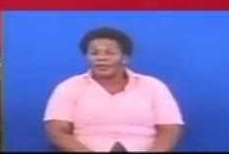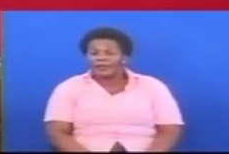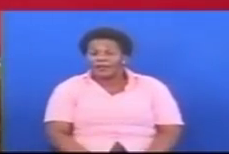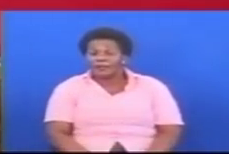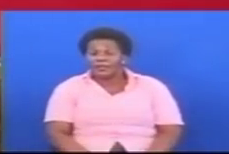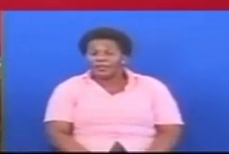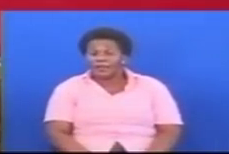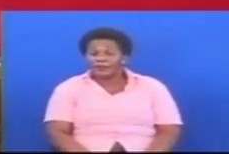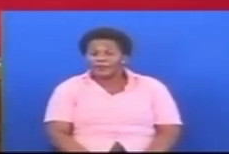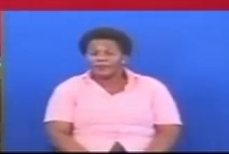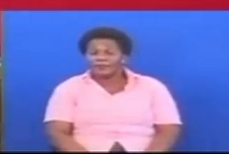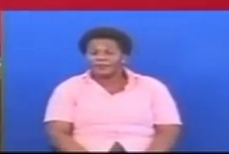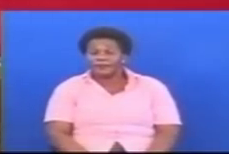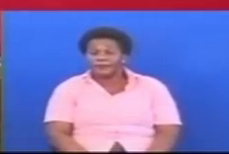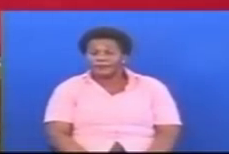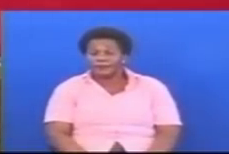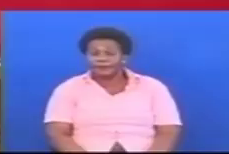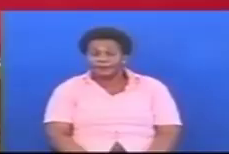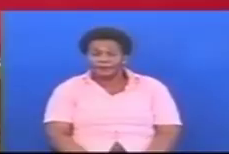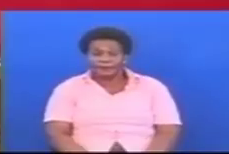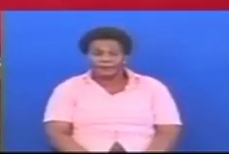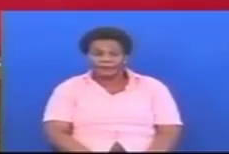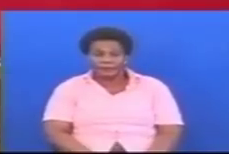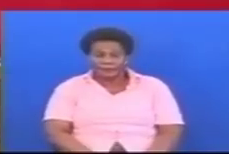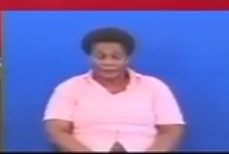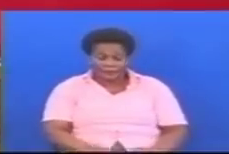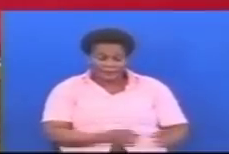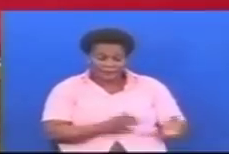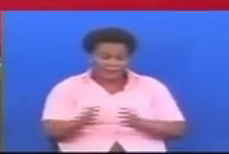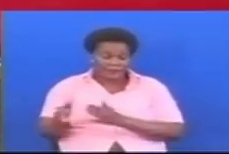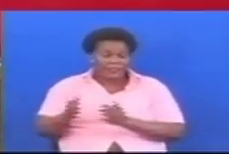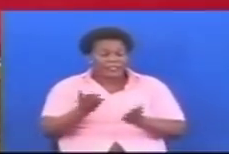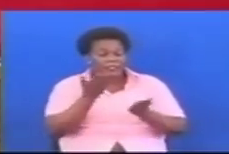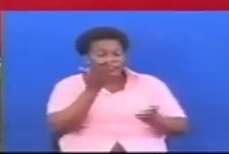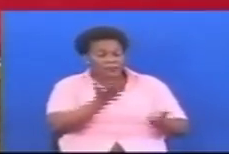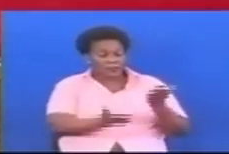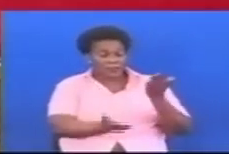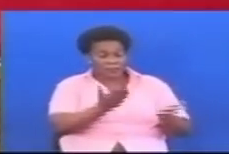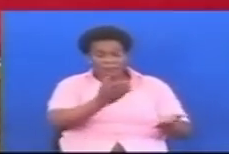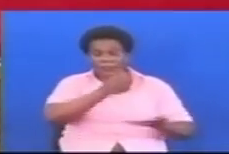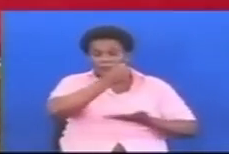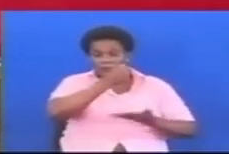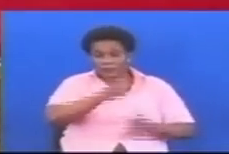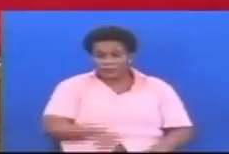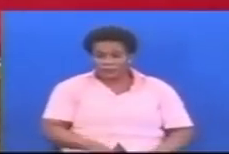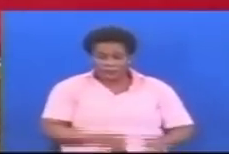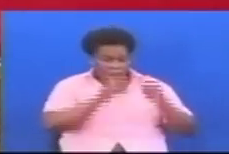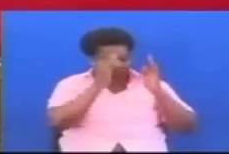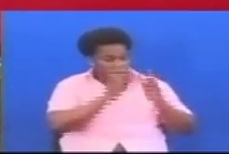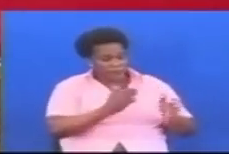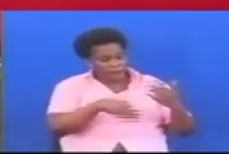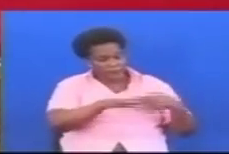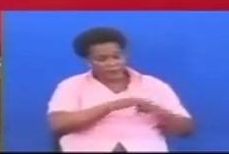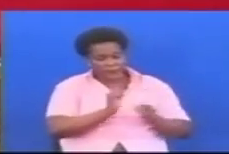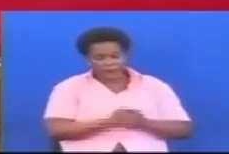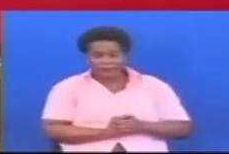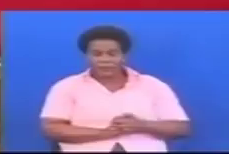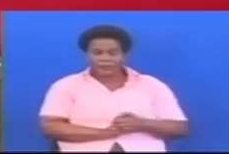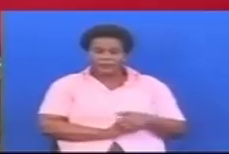tathmini ya kamati kuhusu malengo ya bajeti na maombi ya fedha za. Mheshimiwa Mwenyekiti, kwa kuzingatia